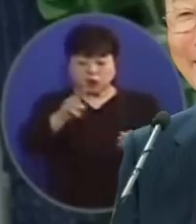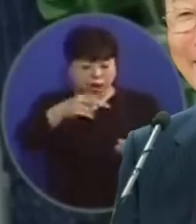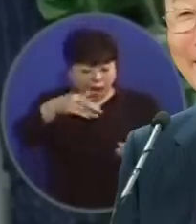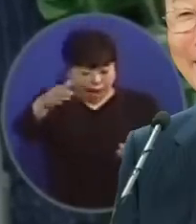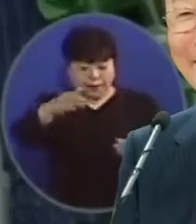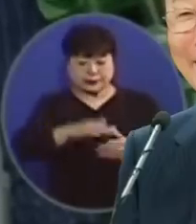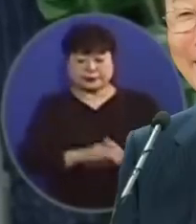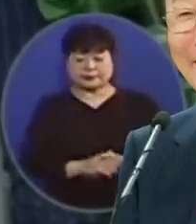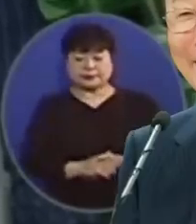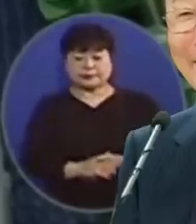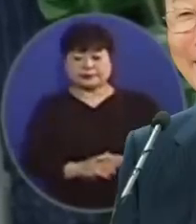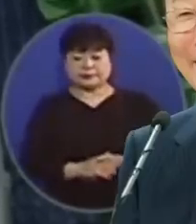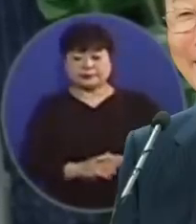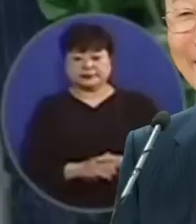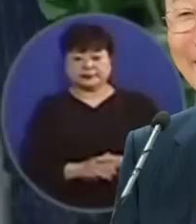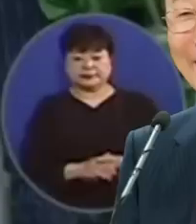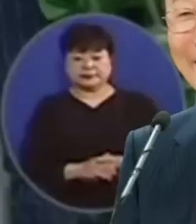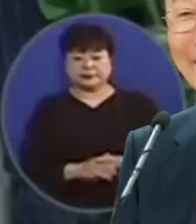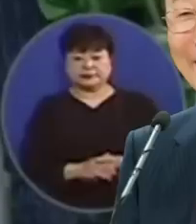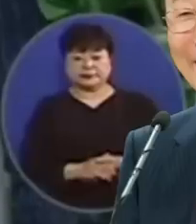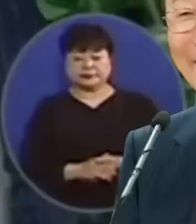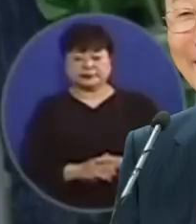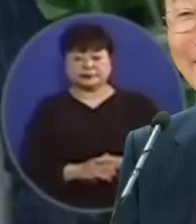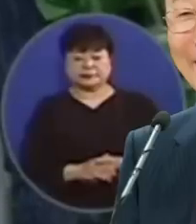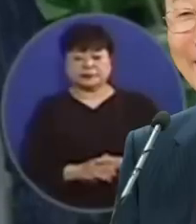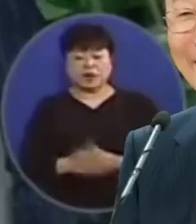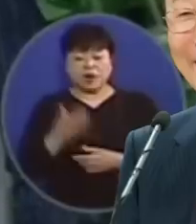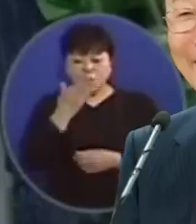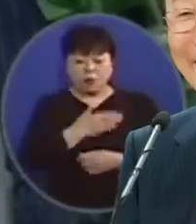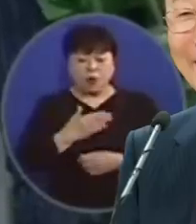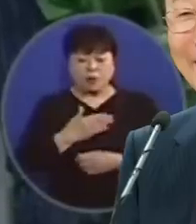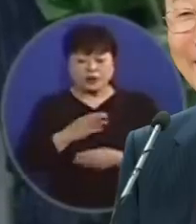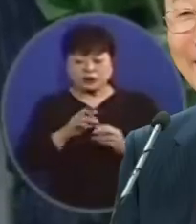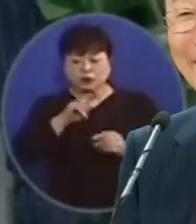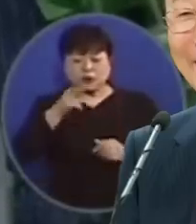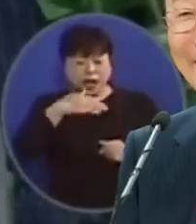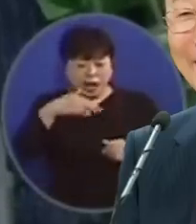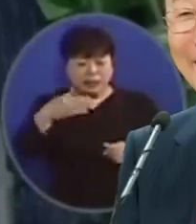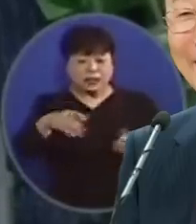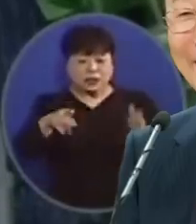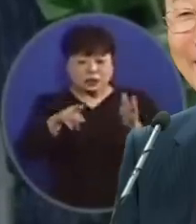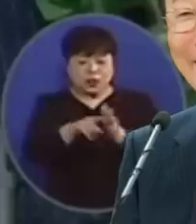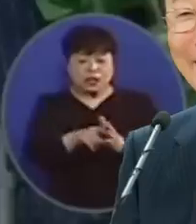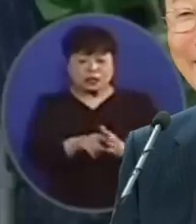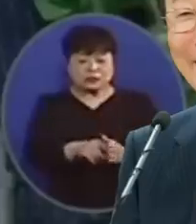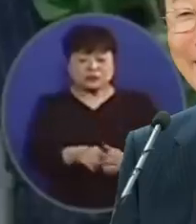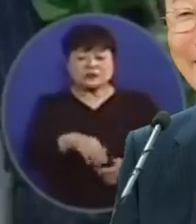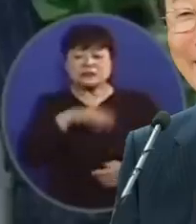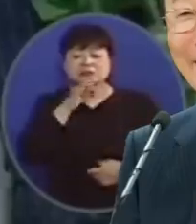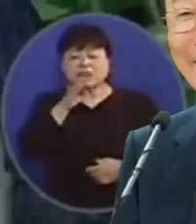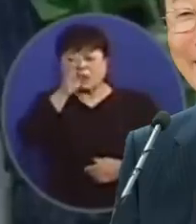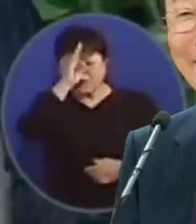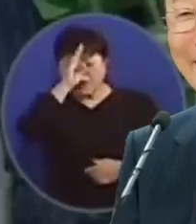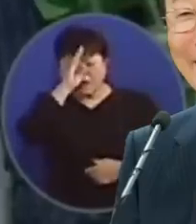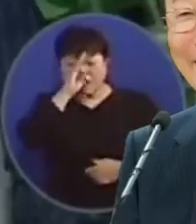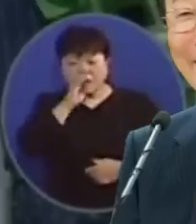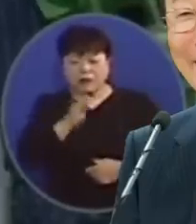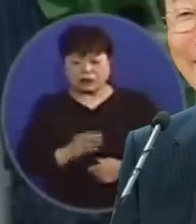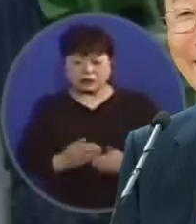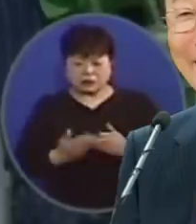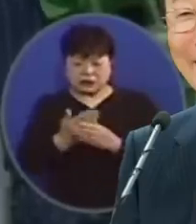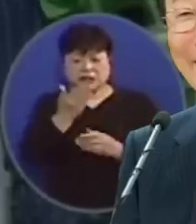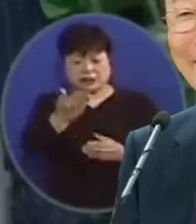돌아가라. 이 맑은 몸이 흙으로 돌아가자면 늙고 병들어야 되기 때문에 병이 따라오는 것입니다.